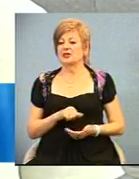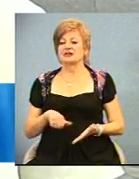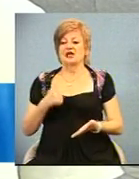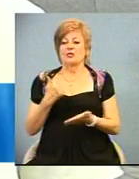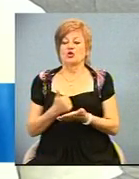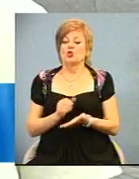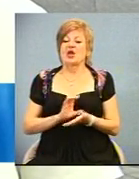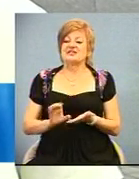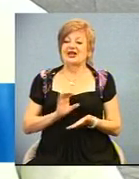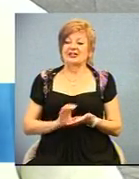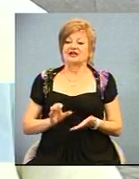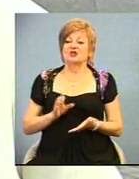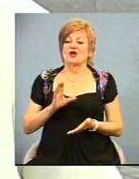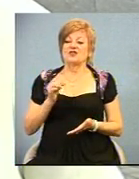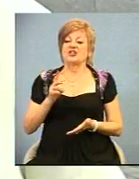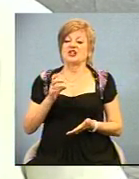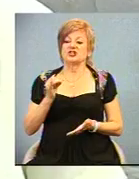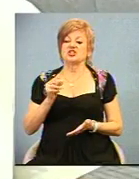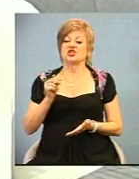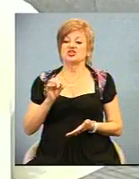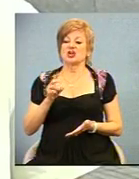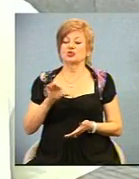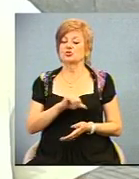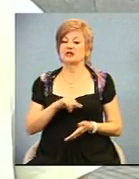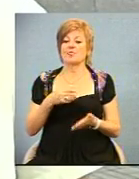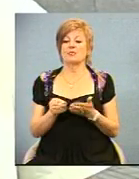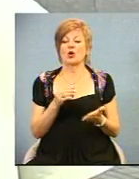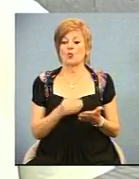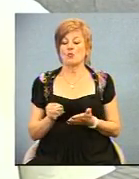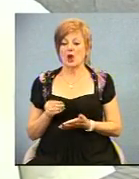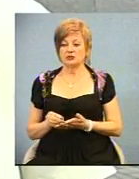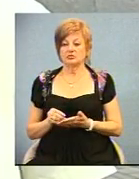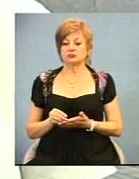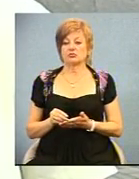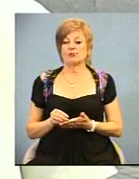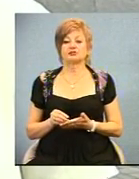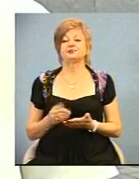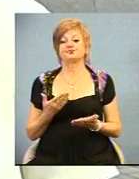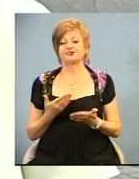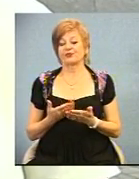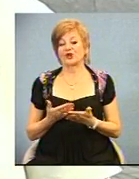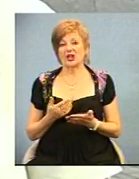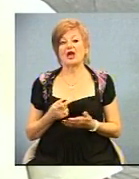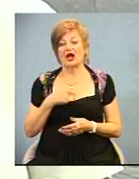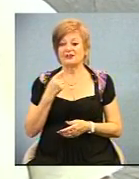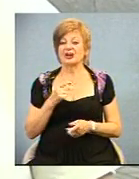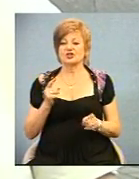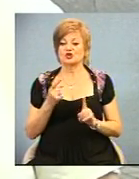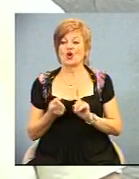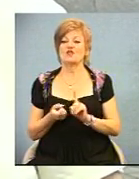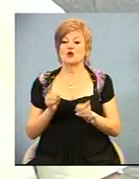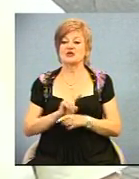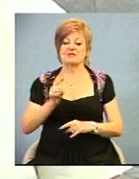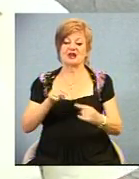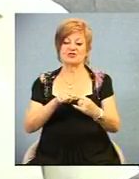Генерального секретаріату Володимир Винниченко мусив купувати. Є навіть такі нечіткі свідчення, що замість перших